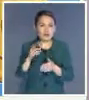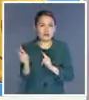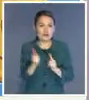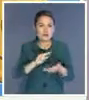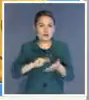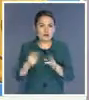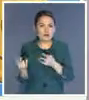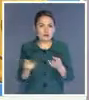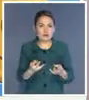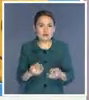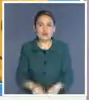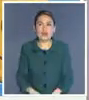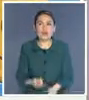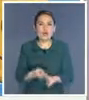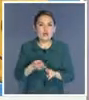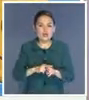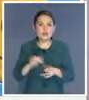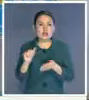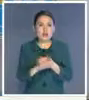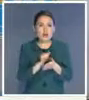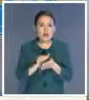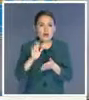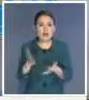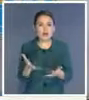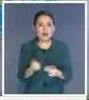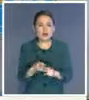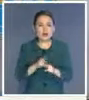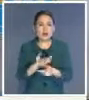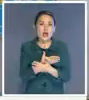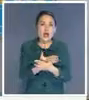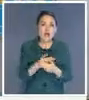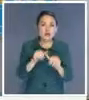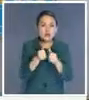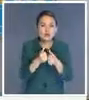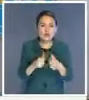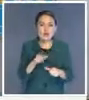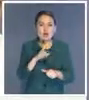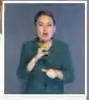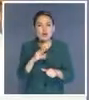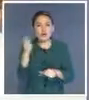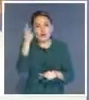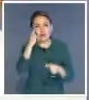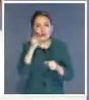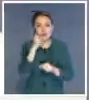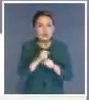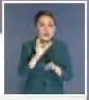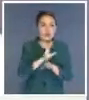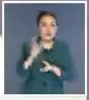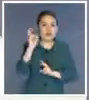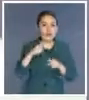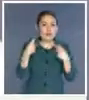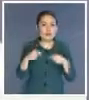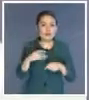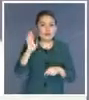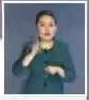қолдану. Жаңартылған өнімге патент алса, колледж ұжымы түрлі түсті. Әр пішінді құртты ұлттық брендке айналдырма қойды. Кейін Қазақстанда жасалған